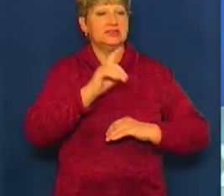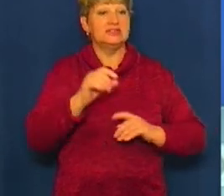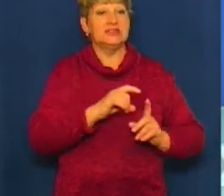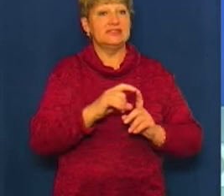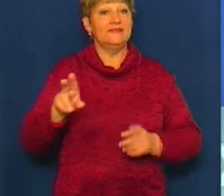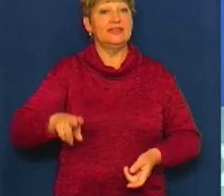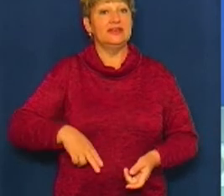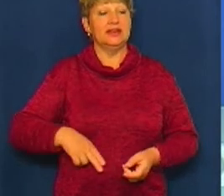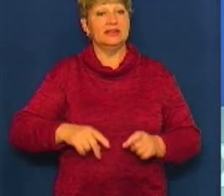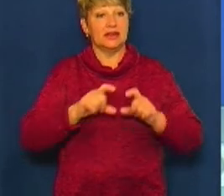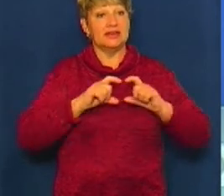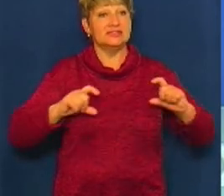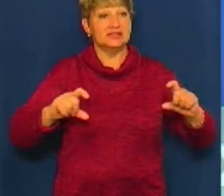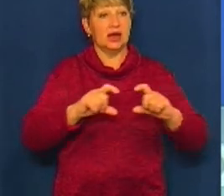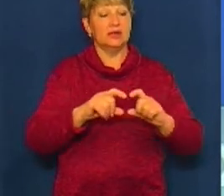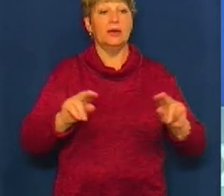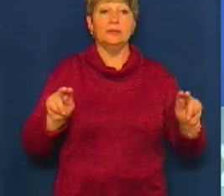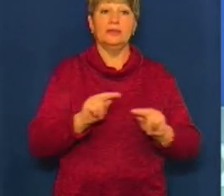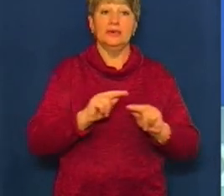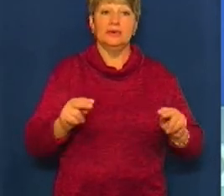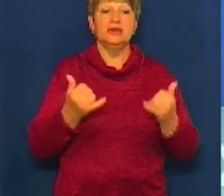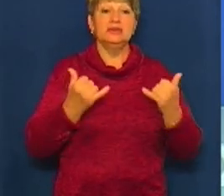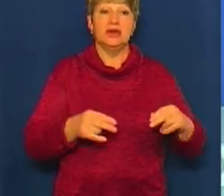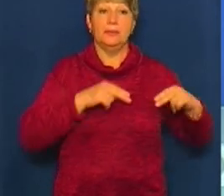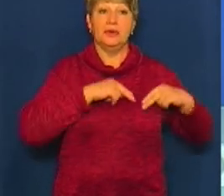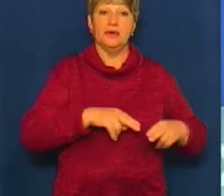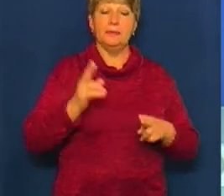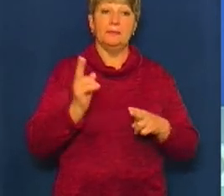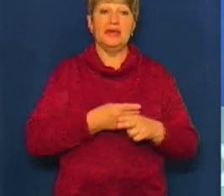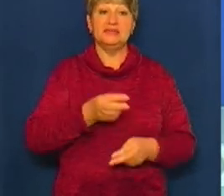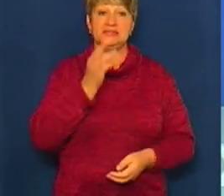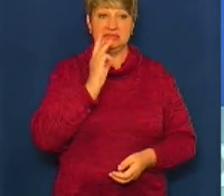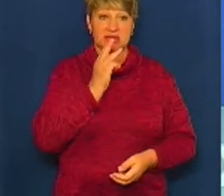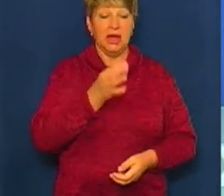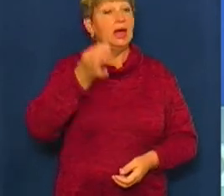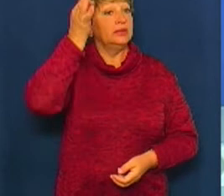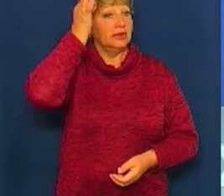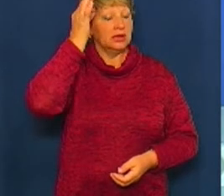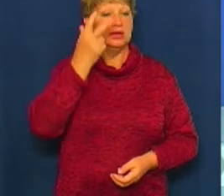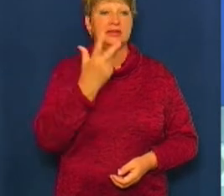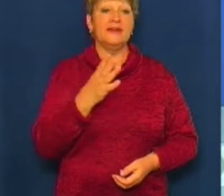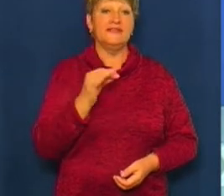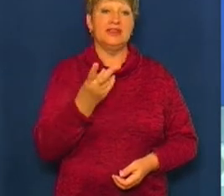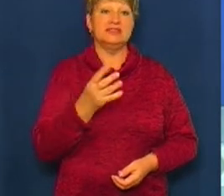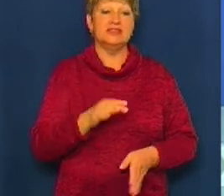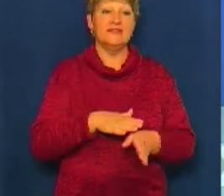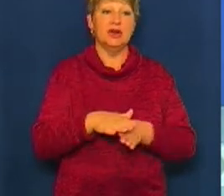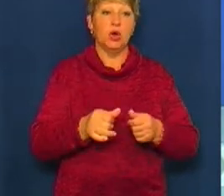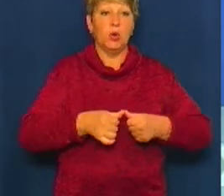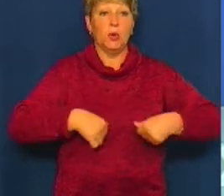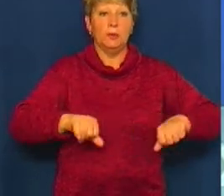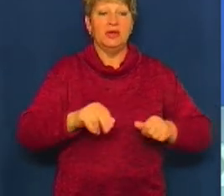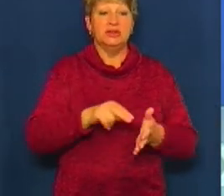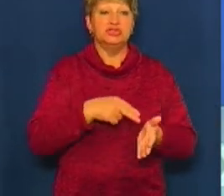закладу Тетяни Бордовської, викладацький склад нині працює без заробітної плати. Нагадаю, 3 вересня виконавчий комітет Черкаської міськради